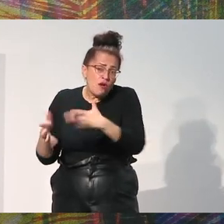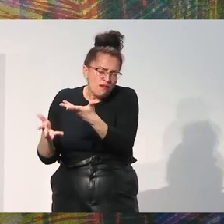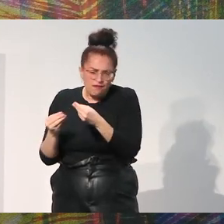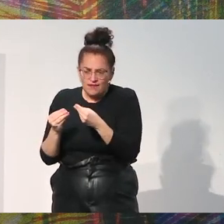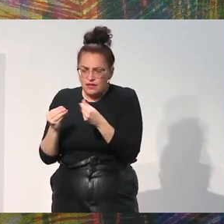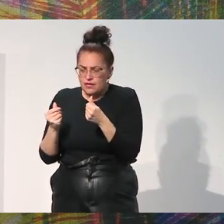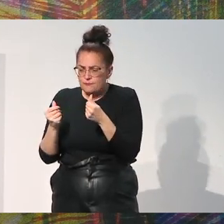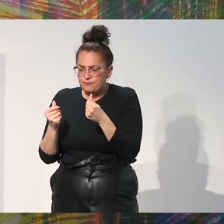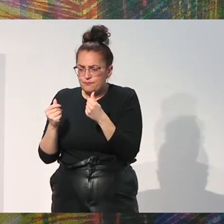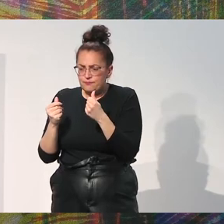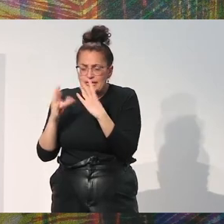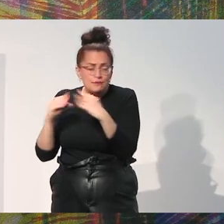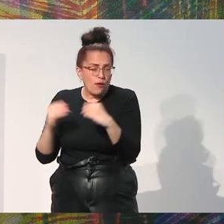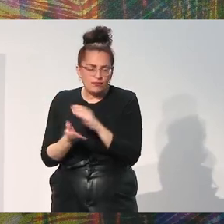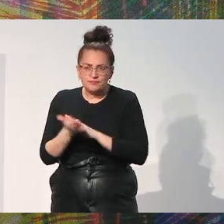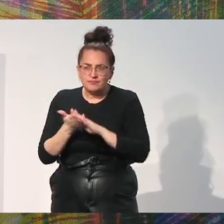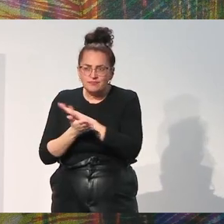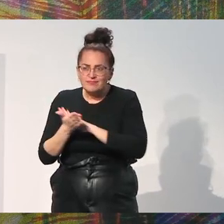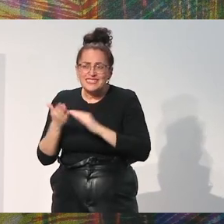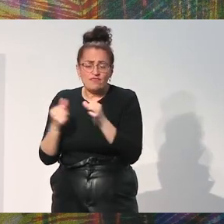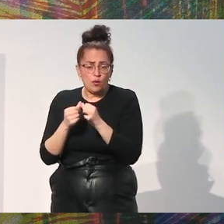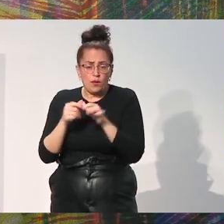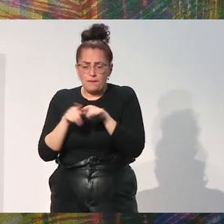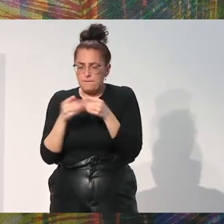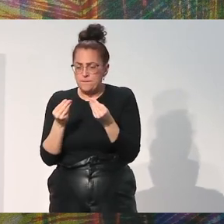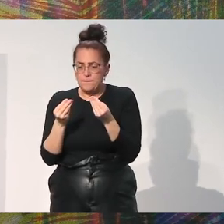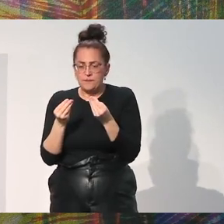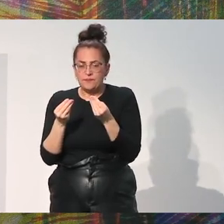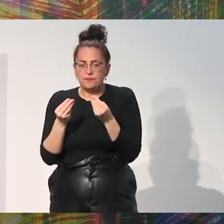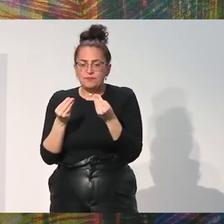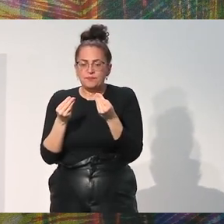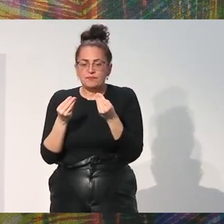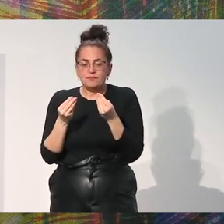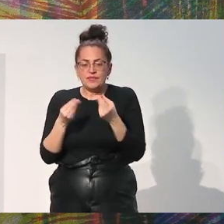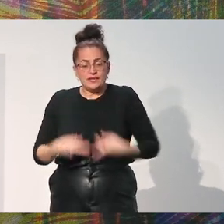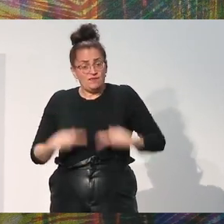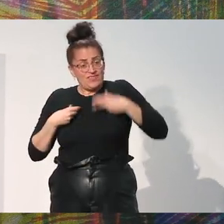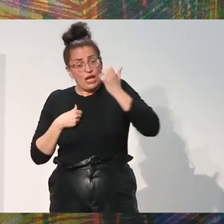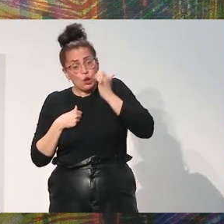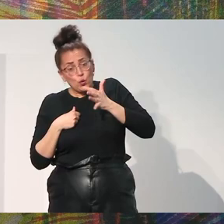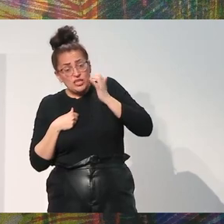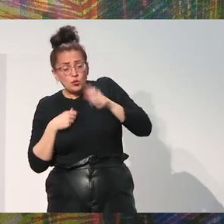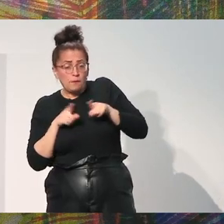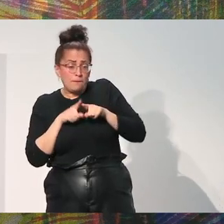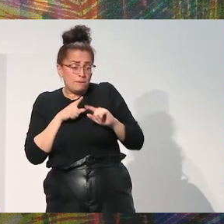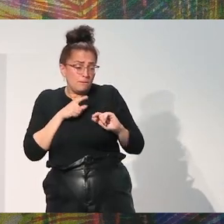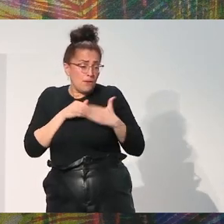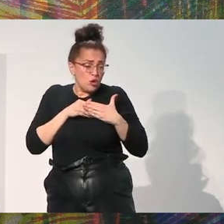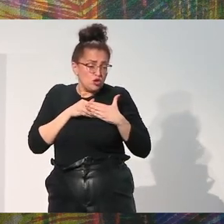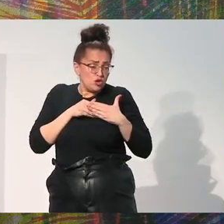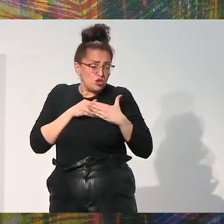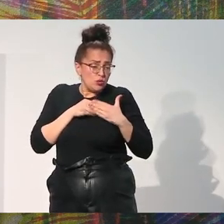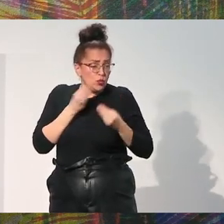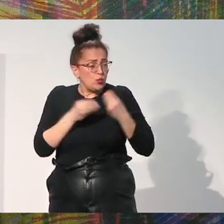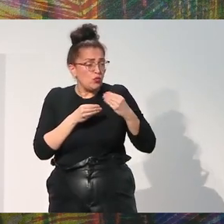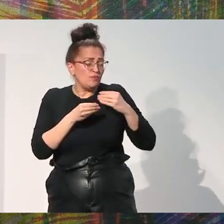est une manière de défamiliariser le proche et le familier, parce qu'on transforme son voisin, son